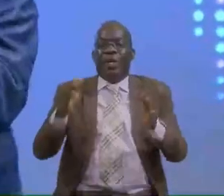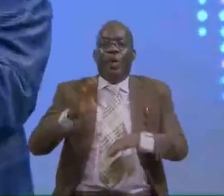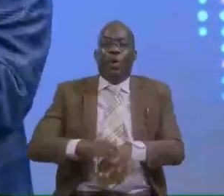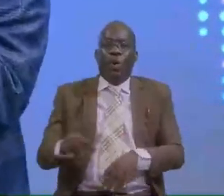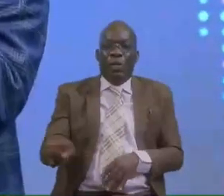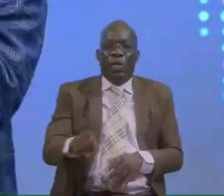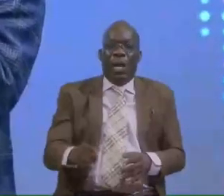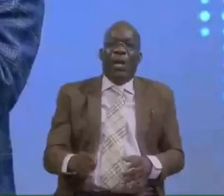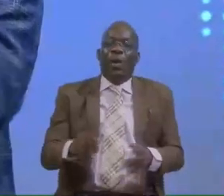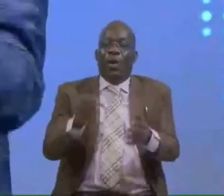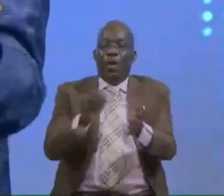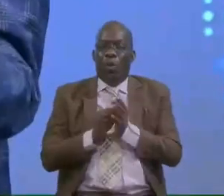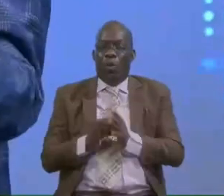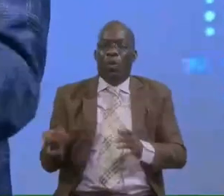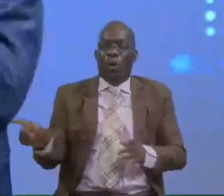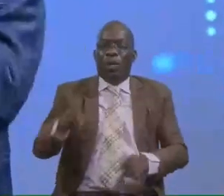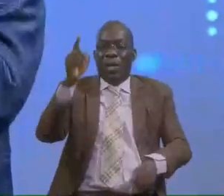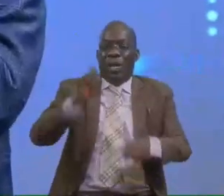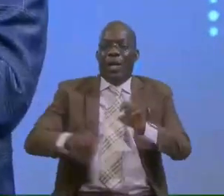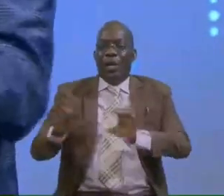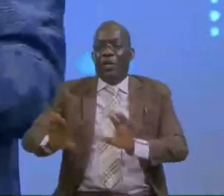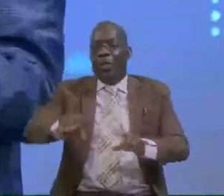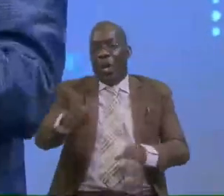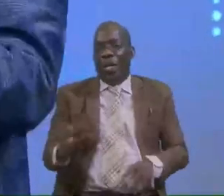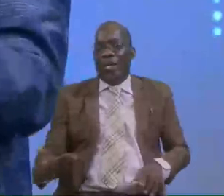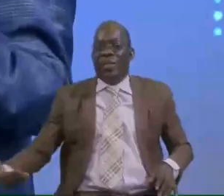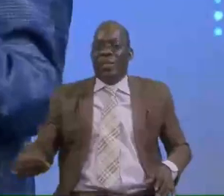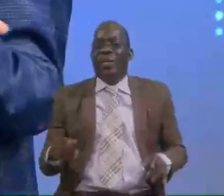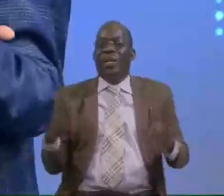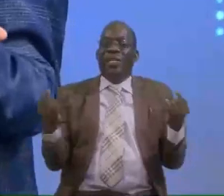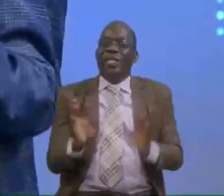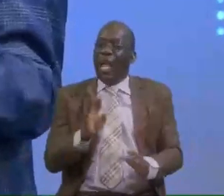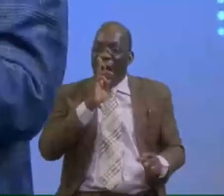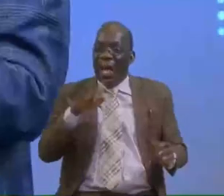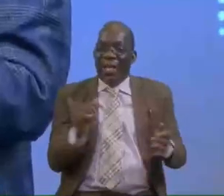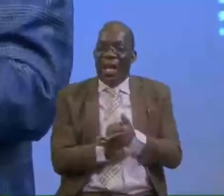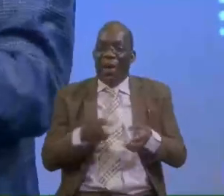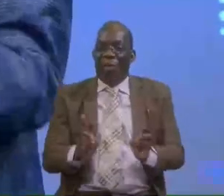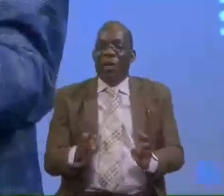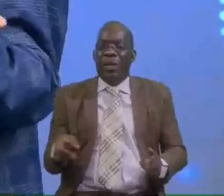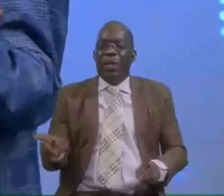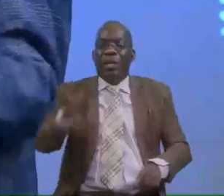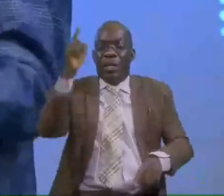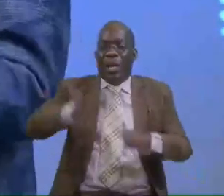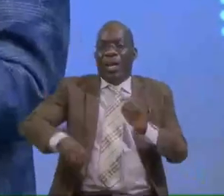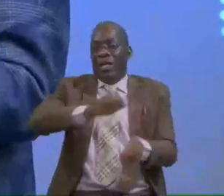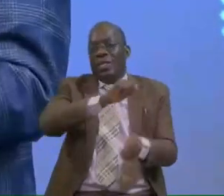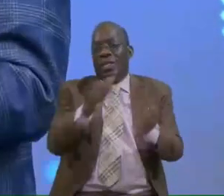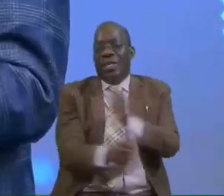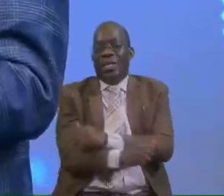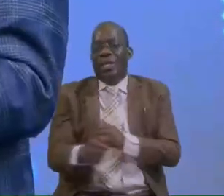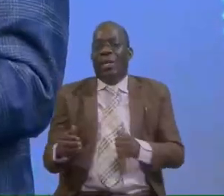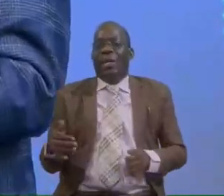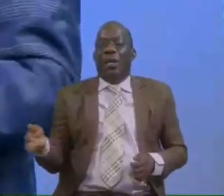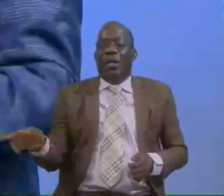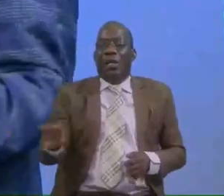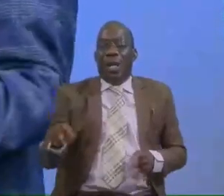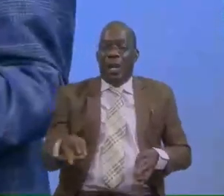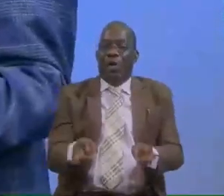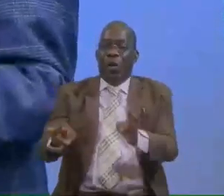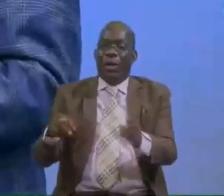à rien faire d'eux-mêmes. Les pécheurs sont comme ça. Ils ne peuvent pas changer leur tâche. Ils ne peuvent pas